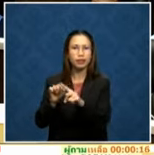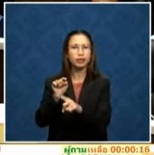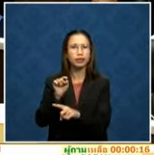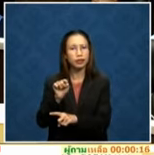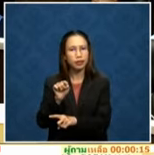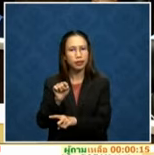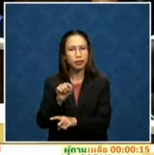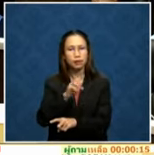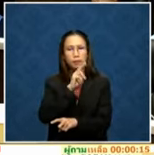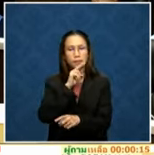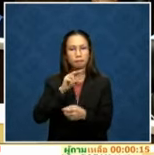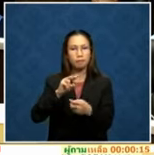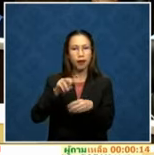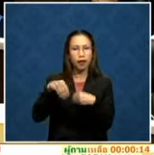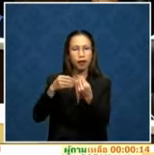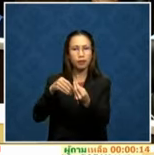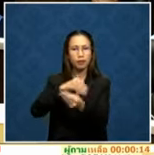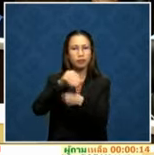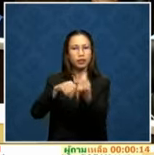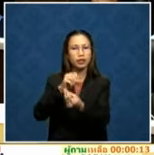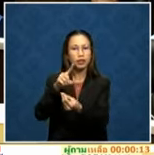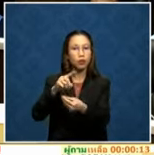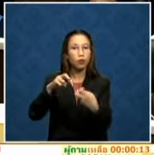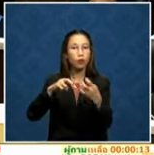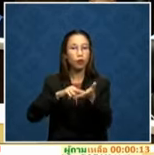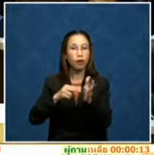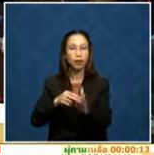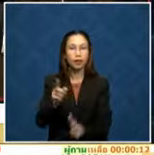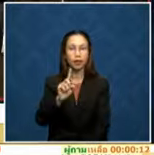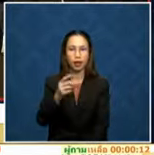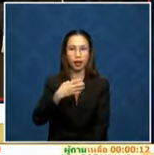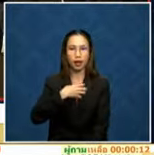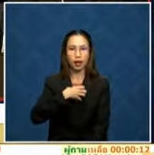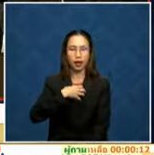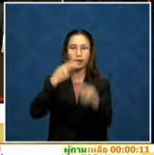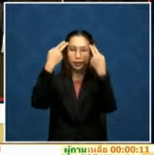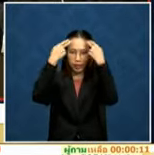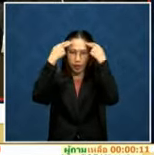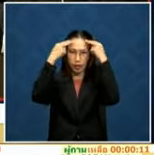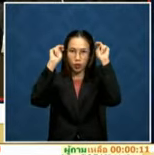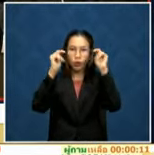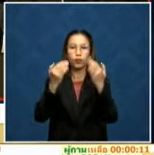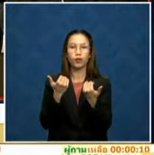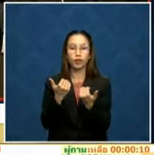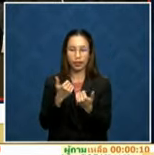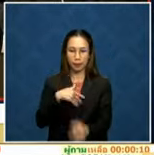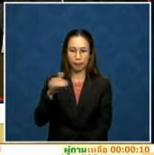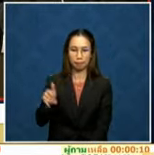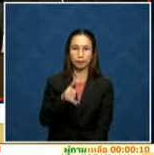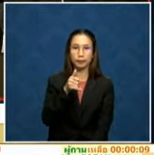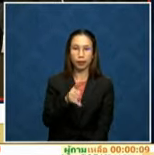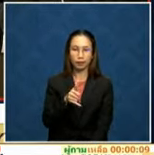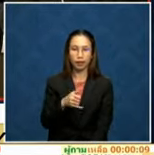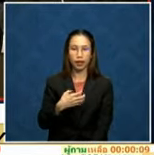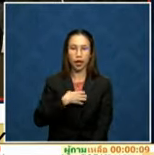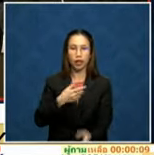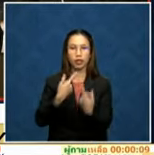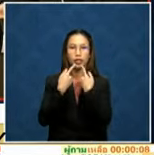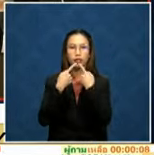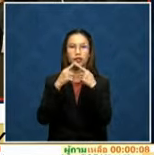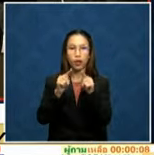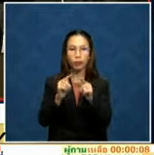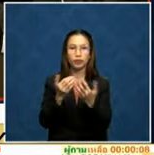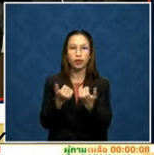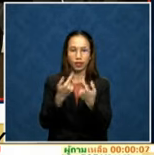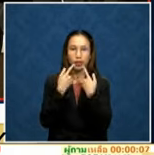เกิดผลต่ศรมกินี่มัคืออะไรกอยากให้ท่านหนายกในวนนี้ ที่ได้มาต่อคณถามแล้วก็ขอให้ได้ต่คณ